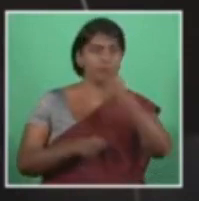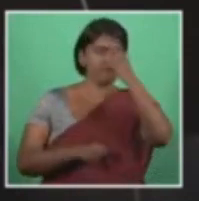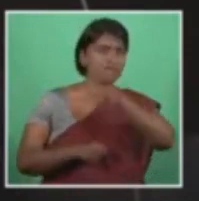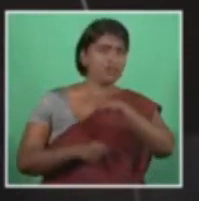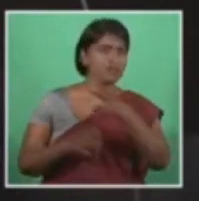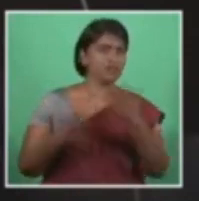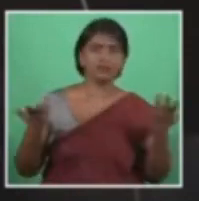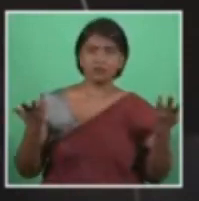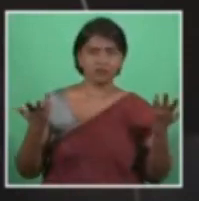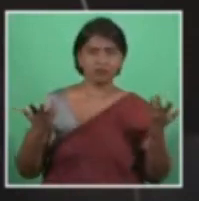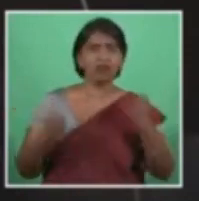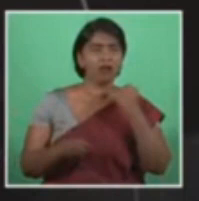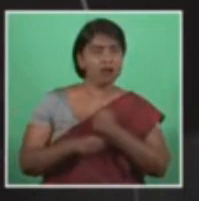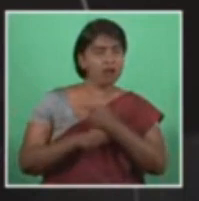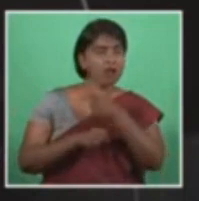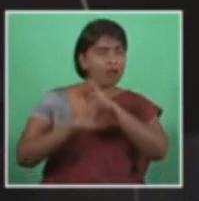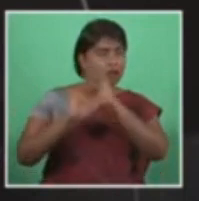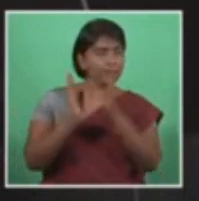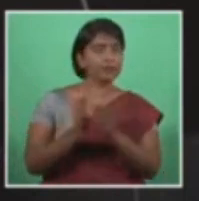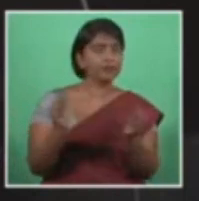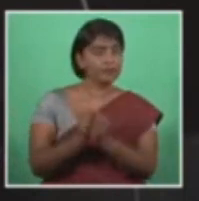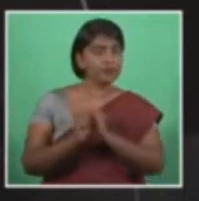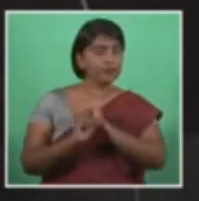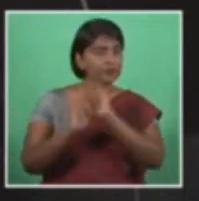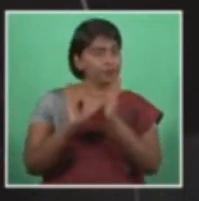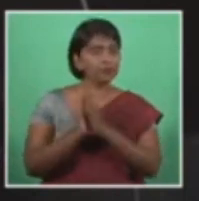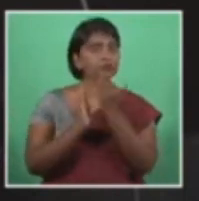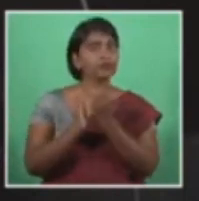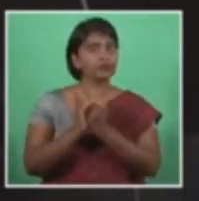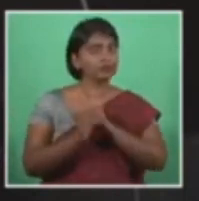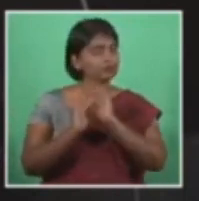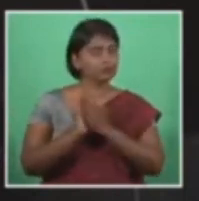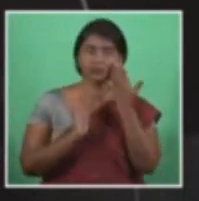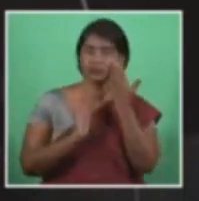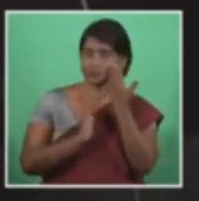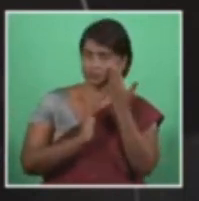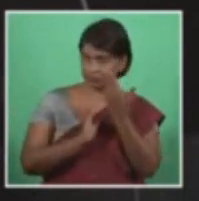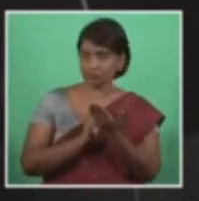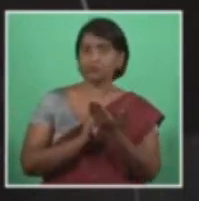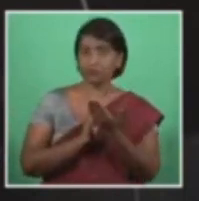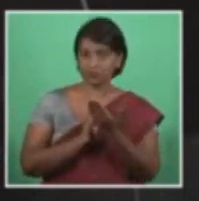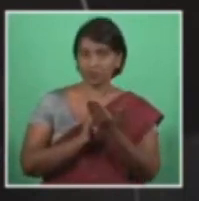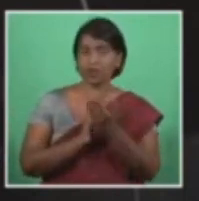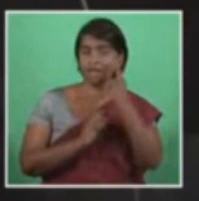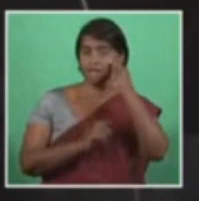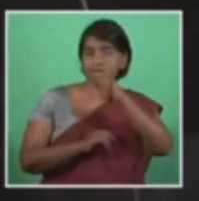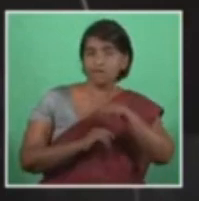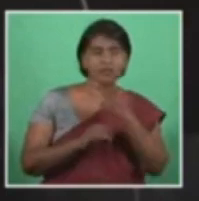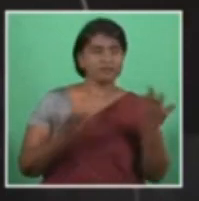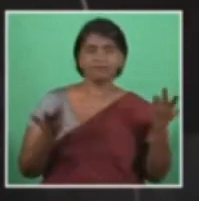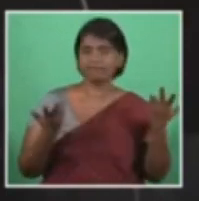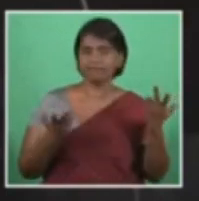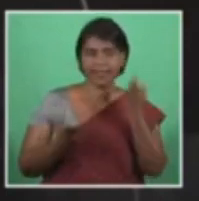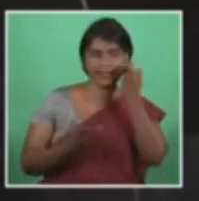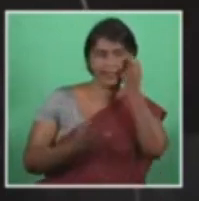කරන්නේ මේ ආණ්ඩුව කරන්න යන හැම දෙයක් අටයුතුක් දිහාම මේ අවිශ්වාසයෙන්